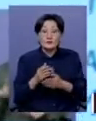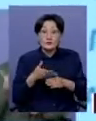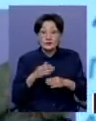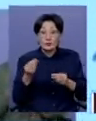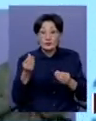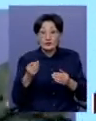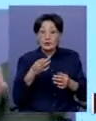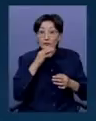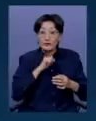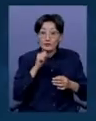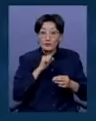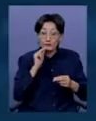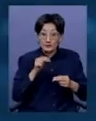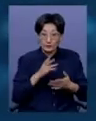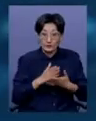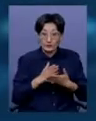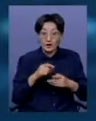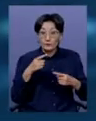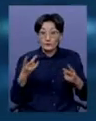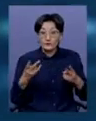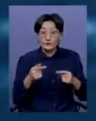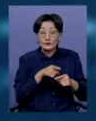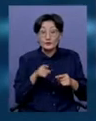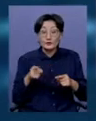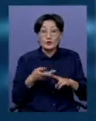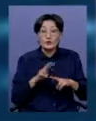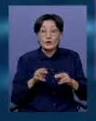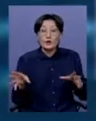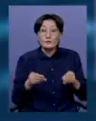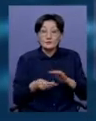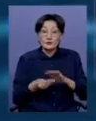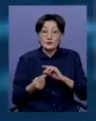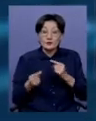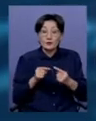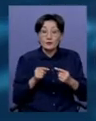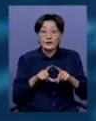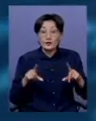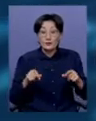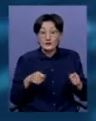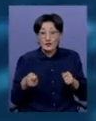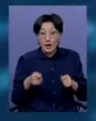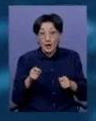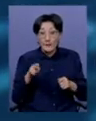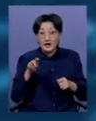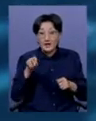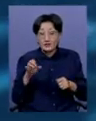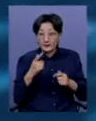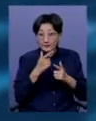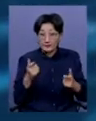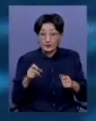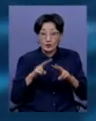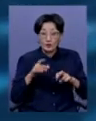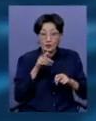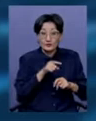бюджет қаржысын жымқырды деген күдікке ілініп отыр. Айта кету керек, бұған дейін бұл туралы сыбайлас жемқорлыққа қарсы қызмет басшысы Алик Шпекбаев хабарлаған болатын. Енді тергеу